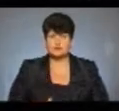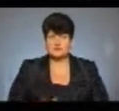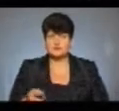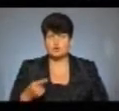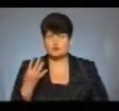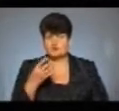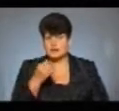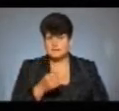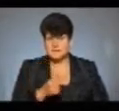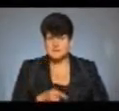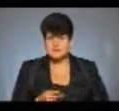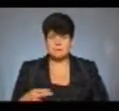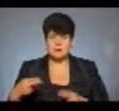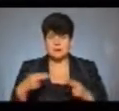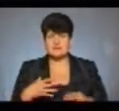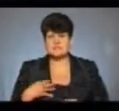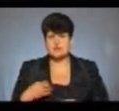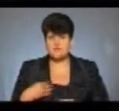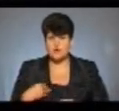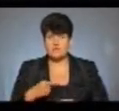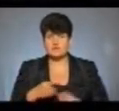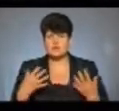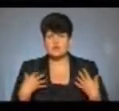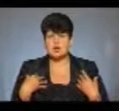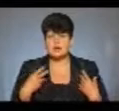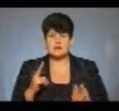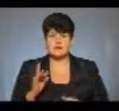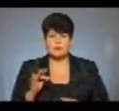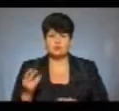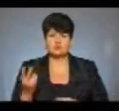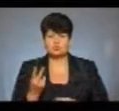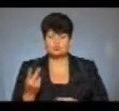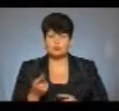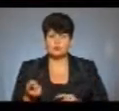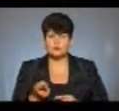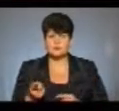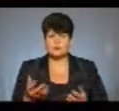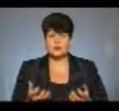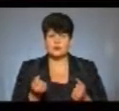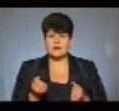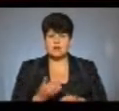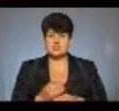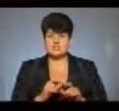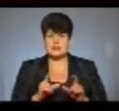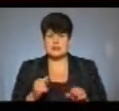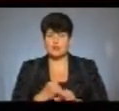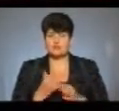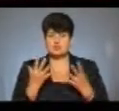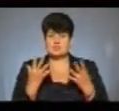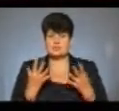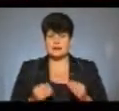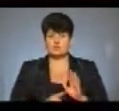Тернополі 4 місяці, переїхав зі Львова. Він начальник караулу 2-ї Тернопільської пожежно-рятувальної частини. Робочий день